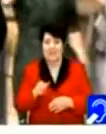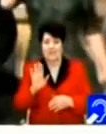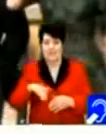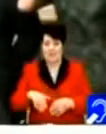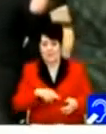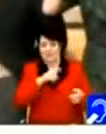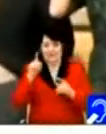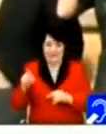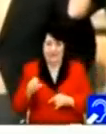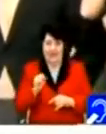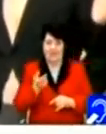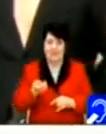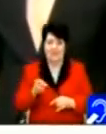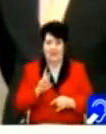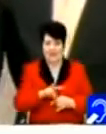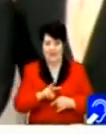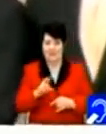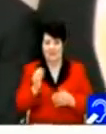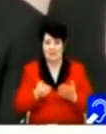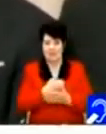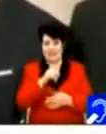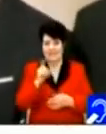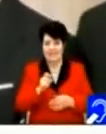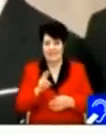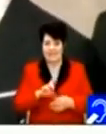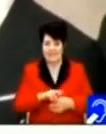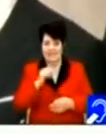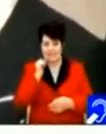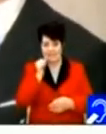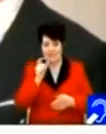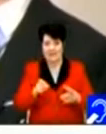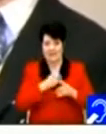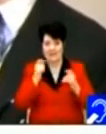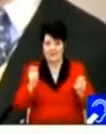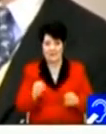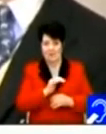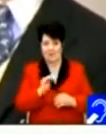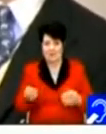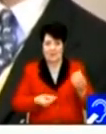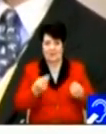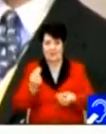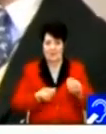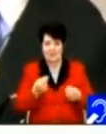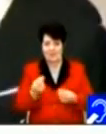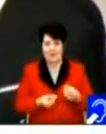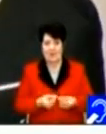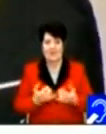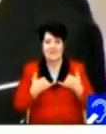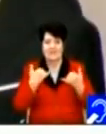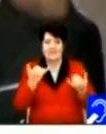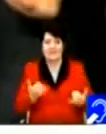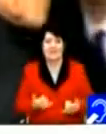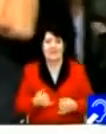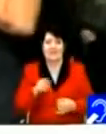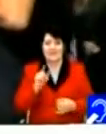merge în Australia, Fiji, Tonga și Noua Zeelandă. Mâine vor participa la deschiderea oficială a jocurilor Invictus, destinat